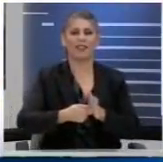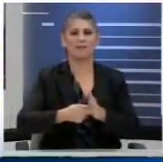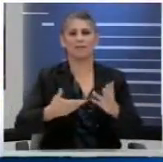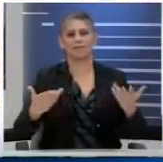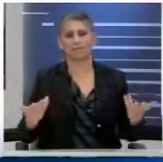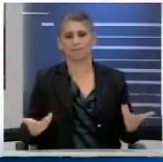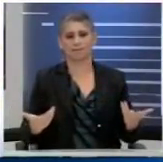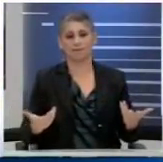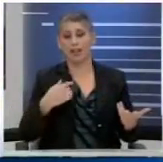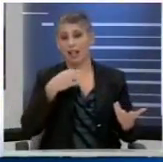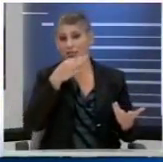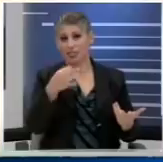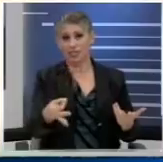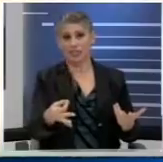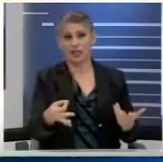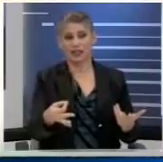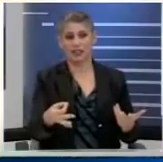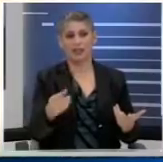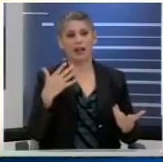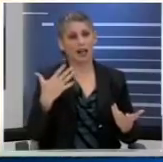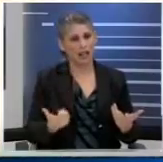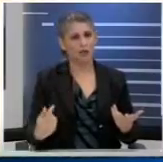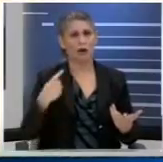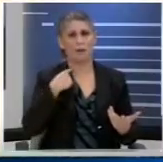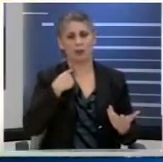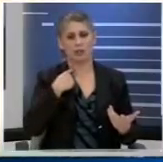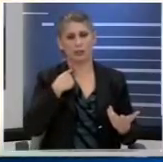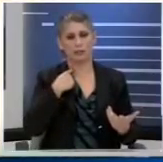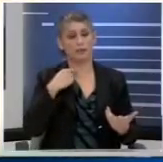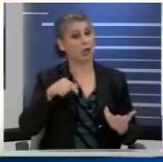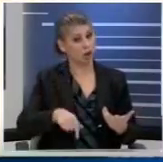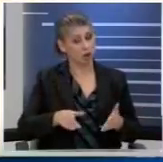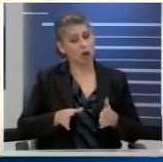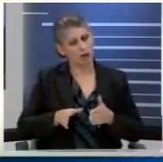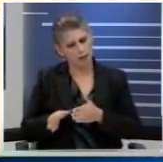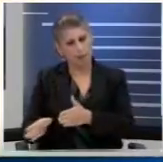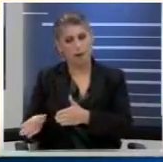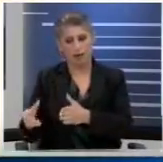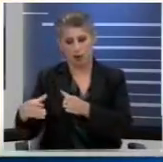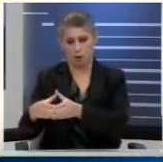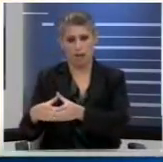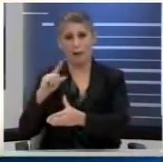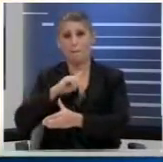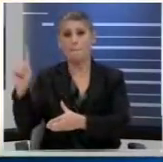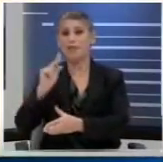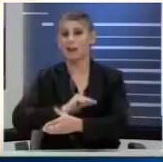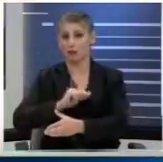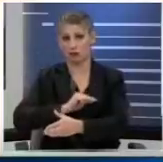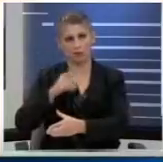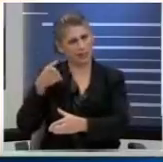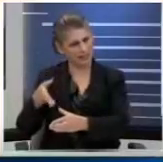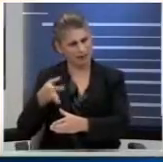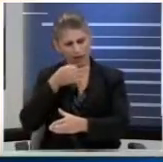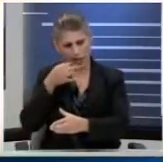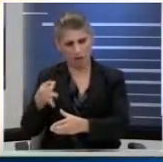Κοινώς, θα έλεγα, πανθομολογουμένως έχουν αποτύχει. Πάμε όμως στα μη κερδοσκοπικά, γιατί φαντάζομαι ότι σε αυτά